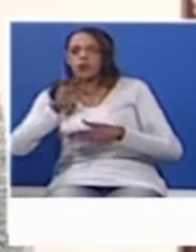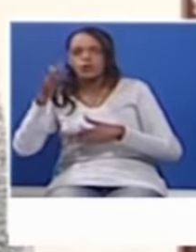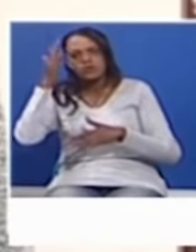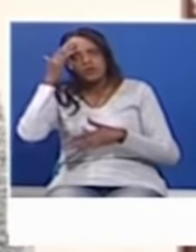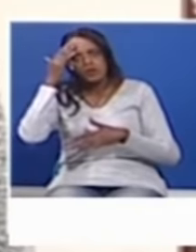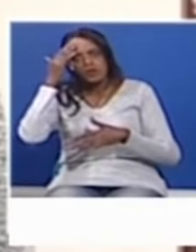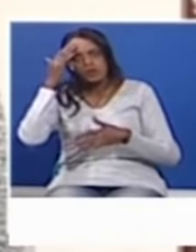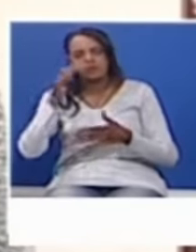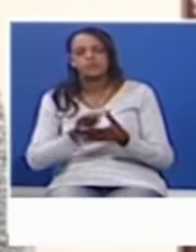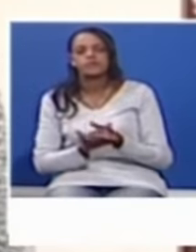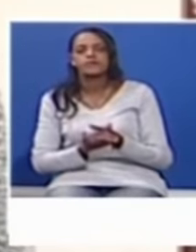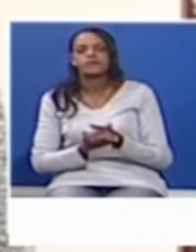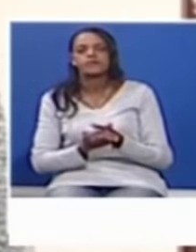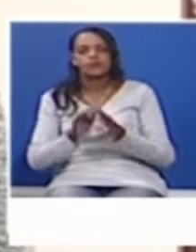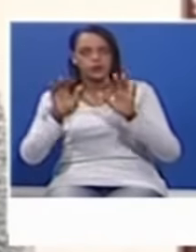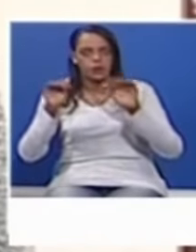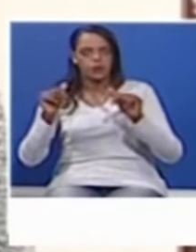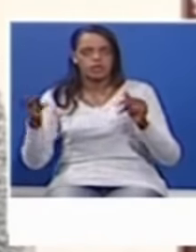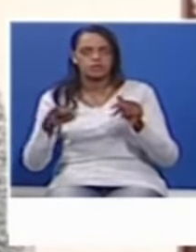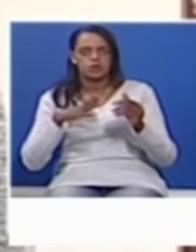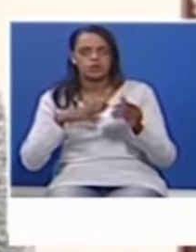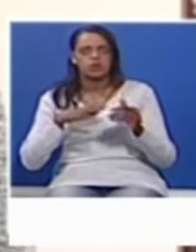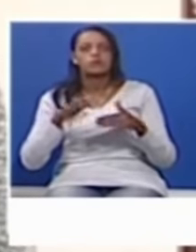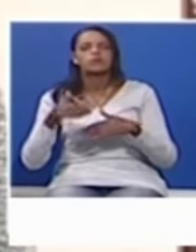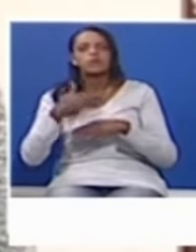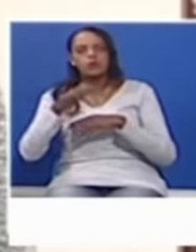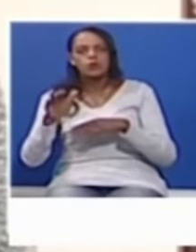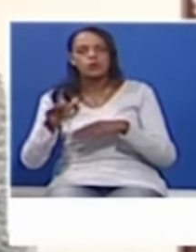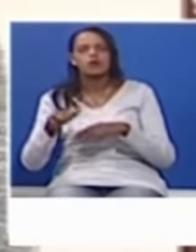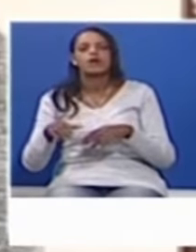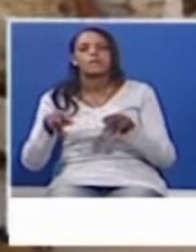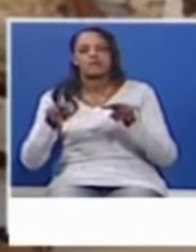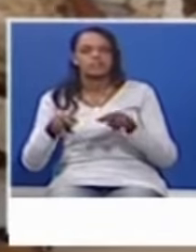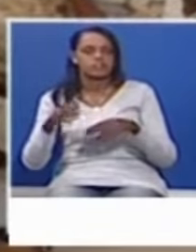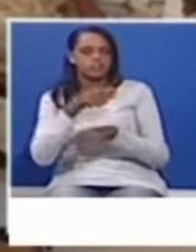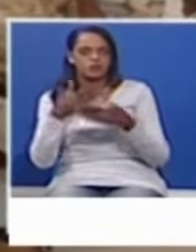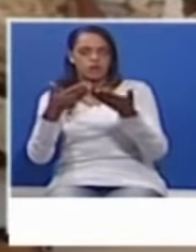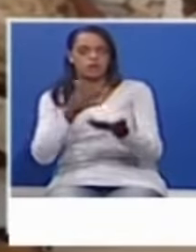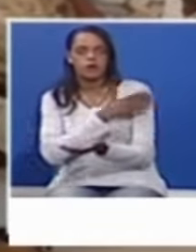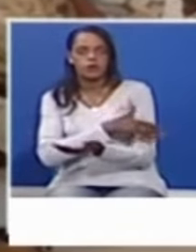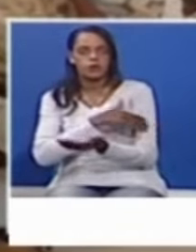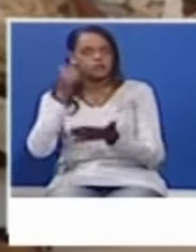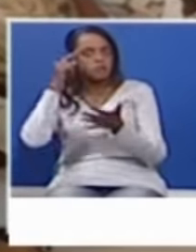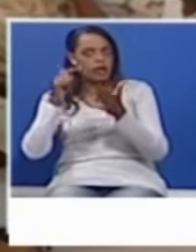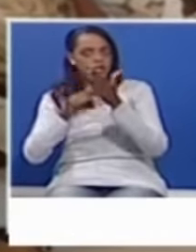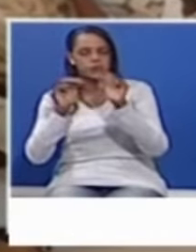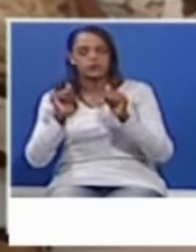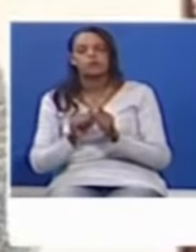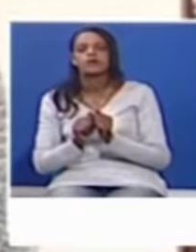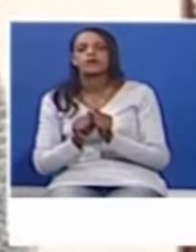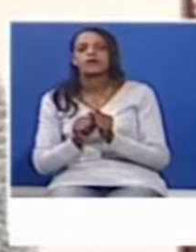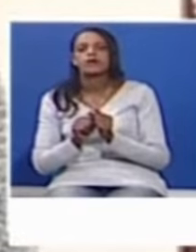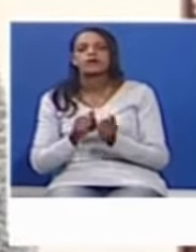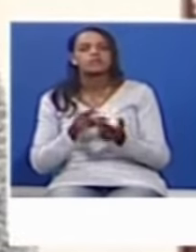ዝፈልጦን ክኸውን ከም ዘለዎ ኣብ ቁሉዕ መጋባእያ ዝወሃብ ኣገልግሎት ማለት እዩ ብጀካ እዚ ዓቕሚ